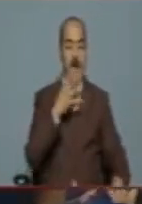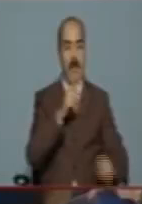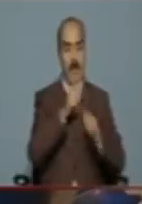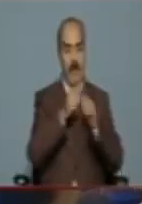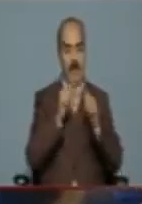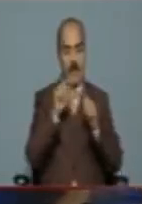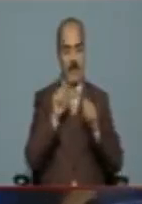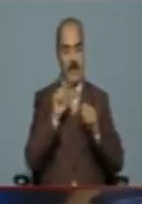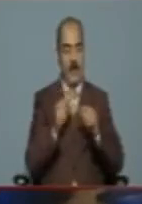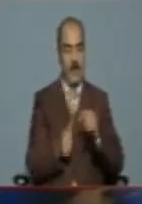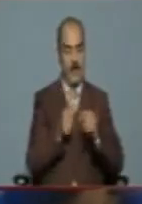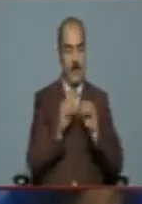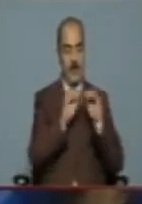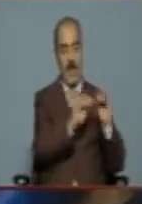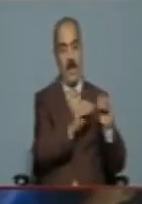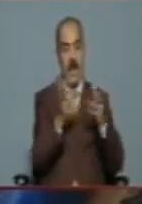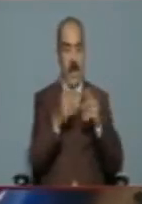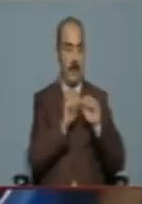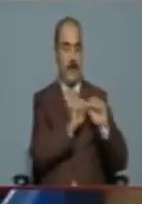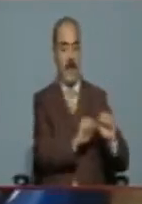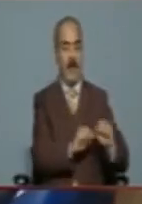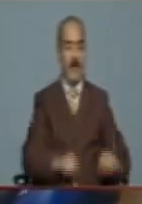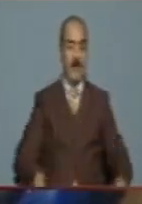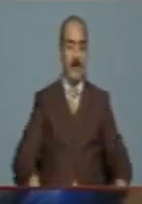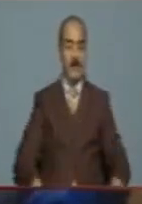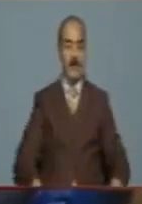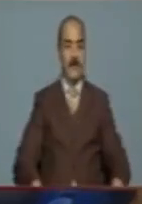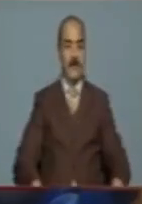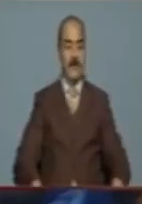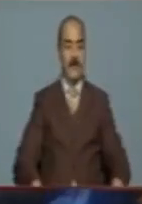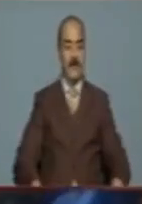4.5% من إجمالي الأصوات الصحيحة.